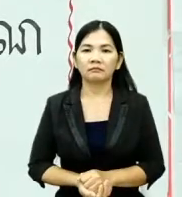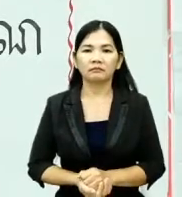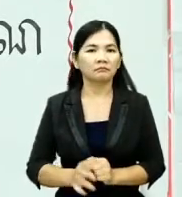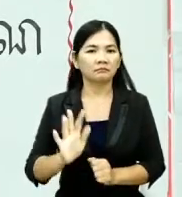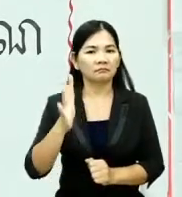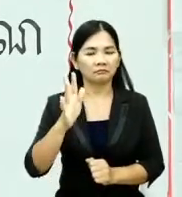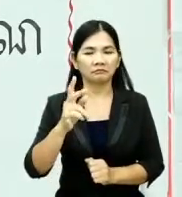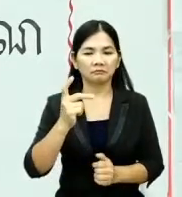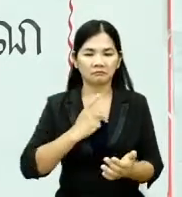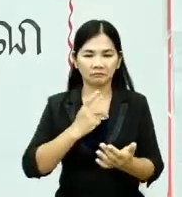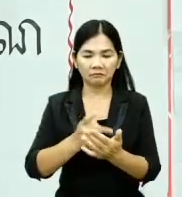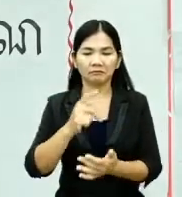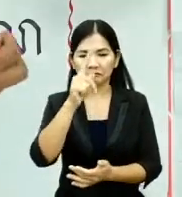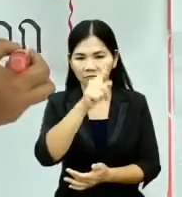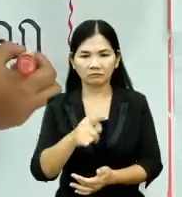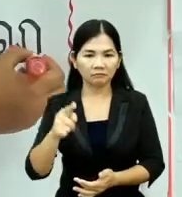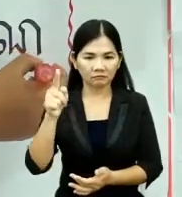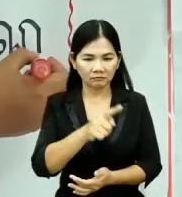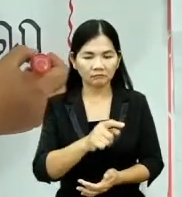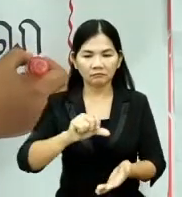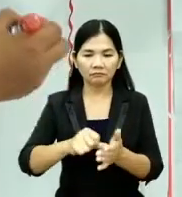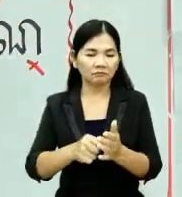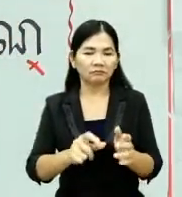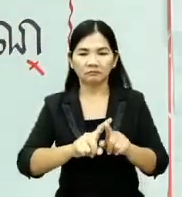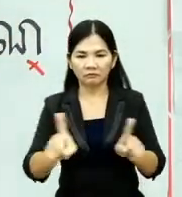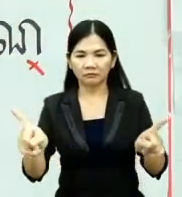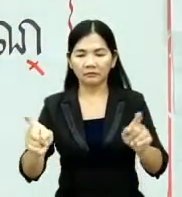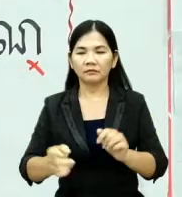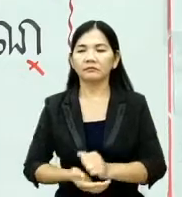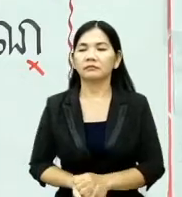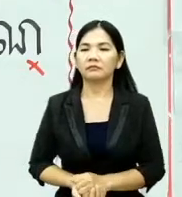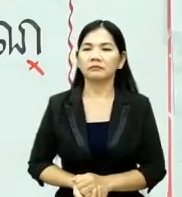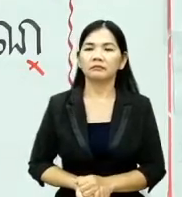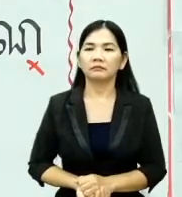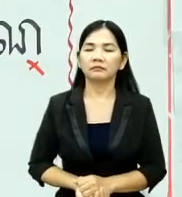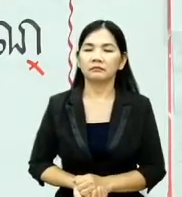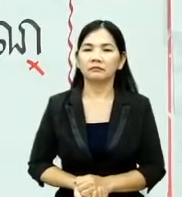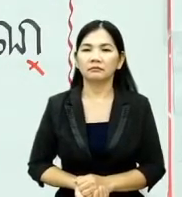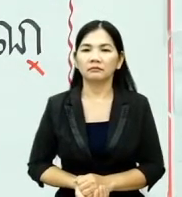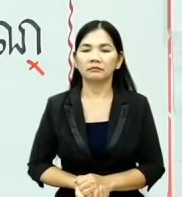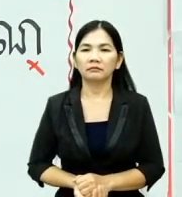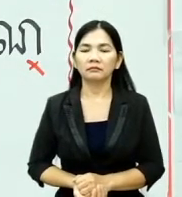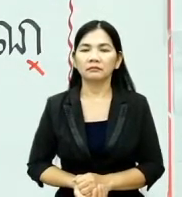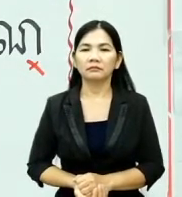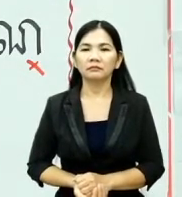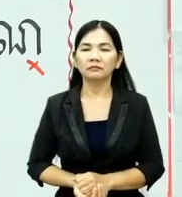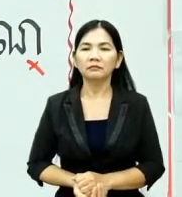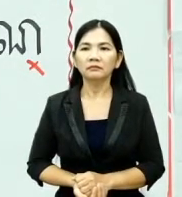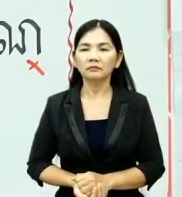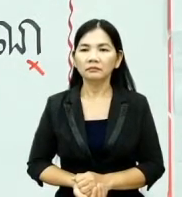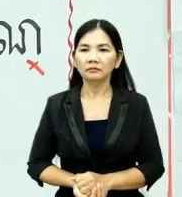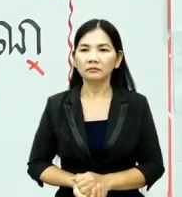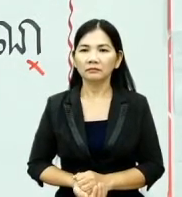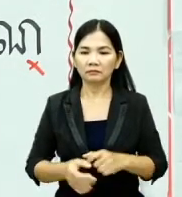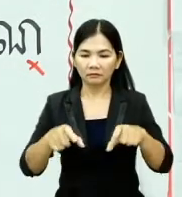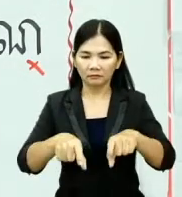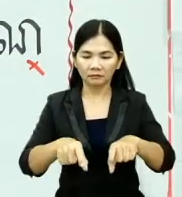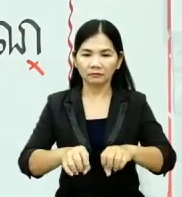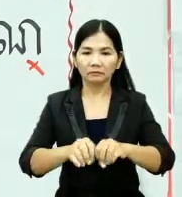chà ớt tế để sao ta nấy bia miền này xế khá nè ta bia plus